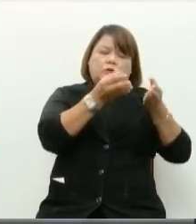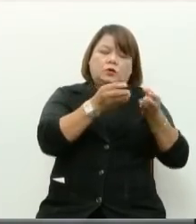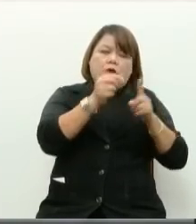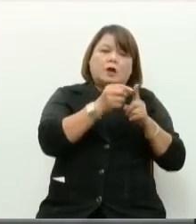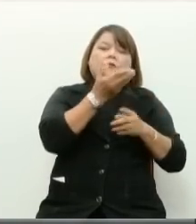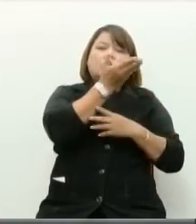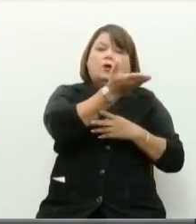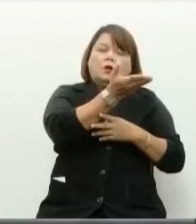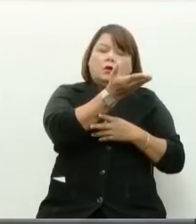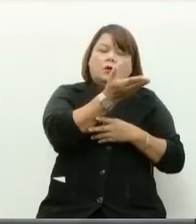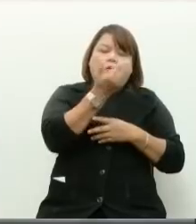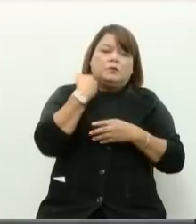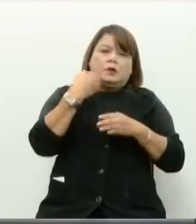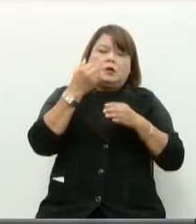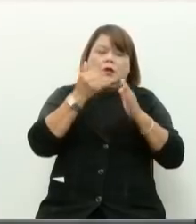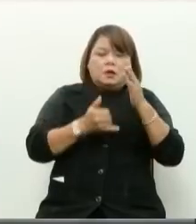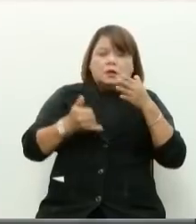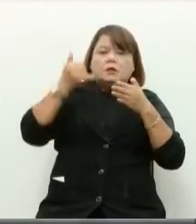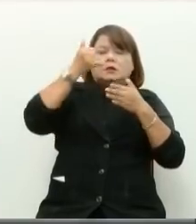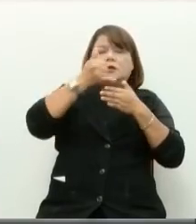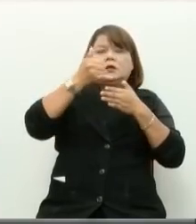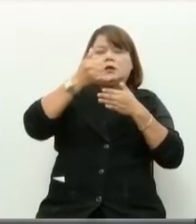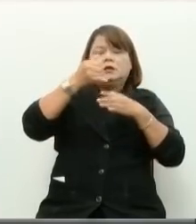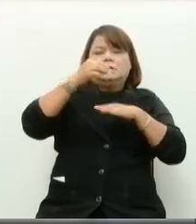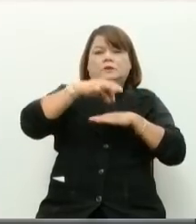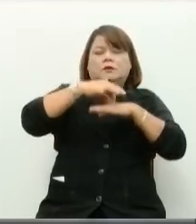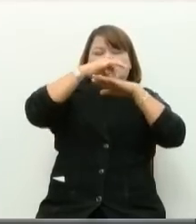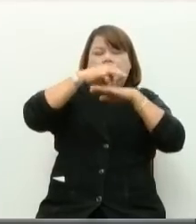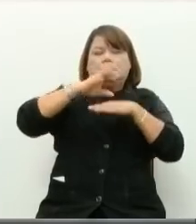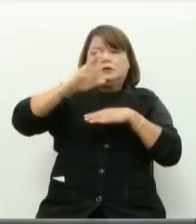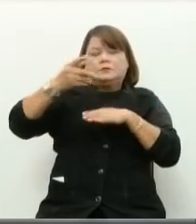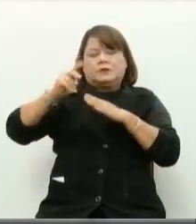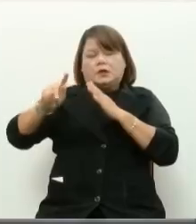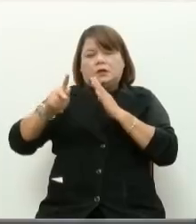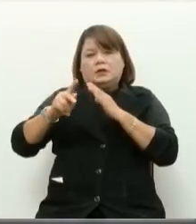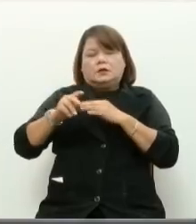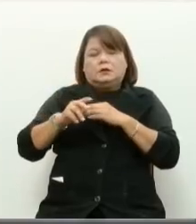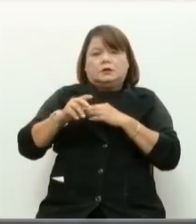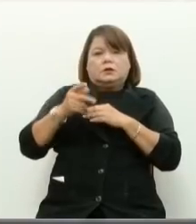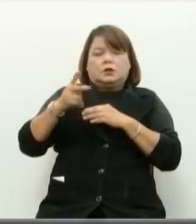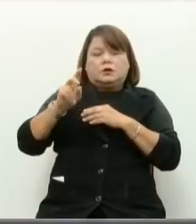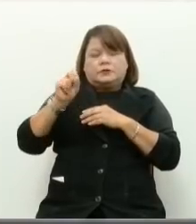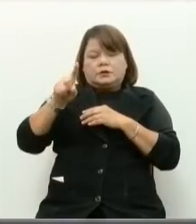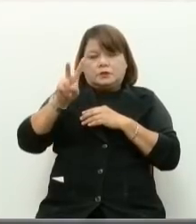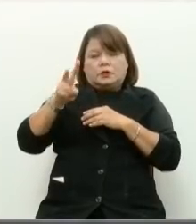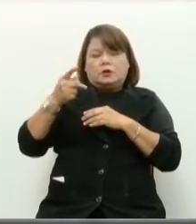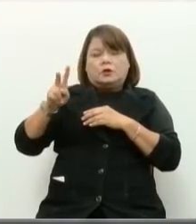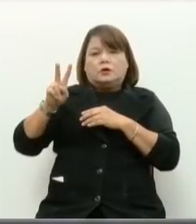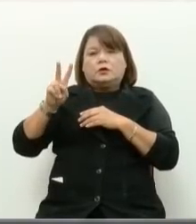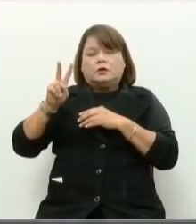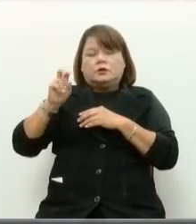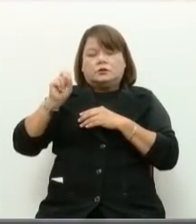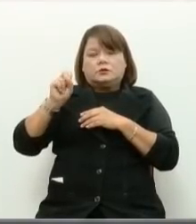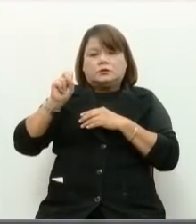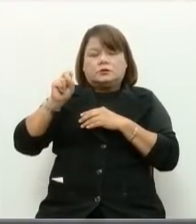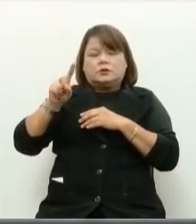ำขอเพื่อเลื่อนเพื่อขอมีวิทยาฐานะตั้งแต่ชำนาญการพิเศษนะครับขึ้นในระบบอาจจะ